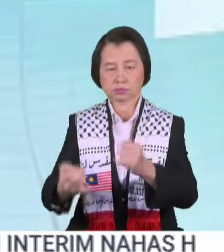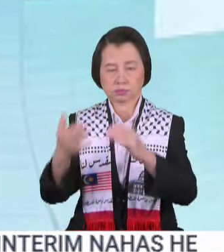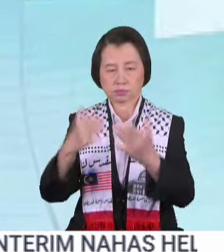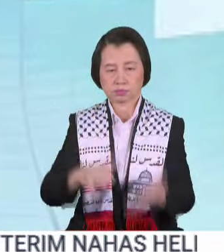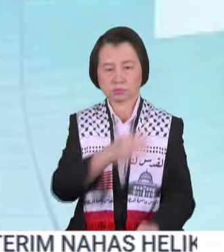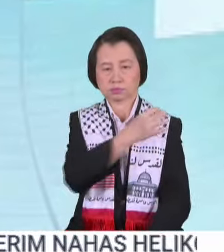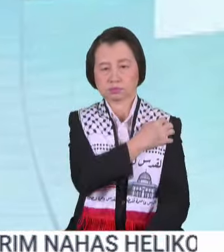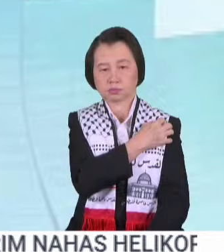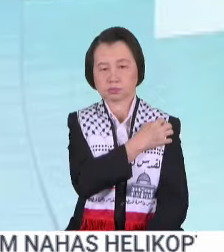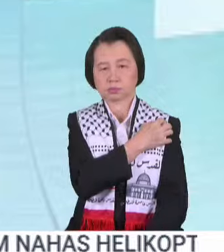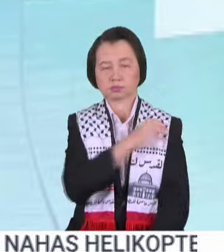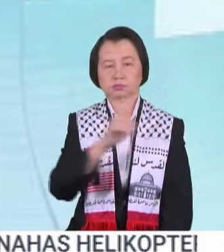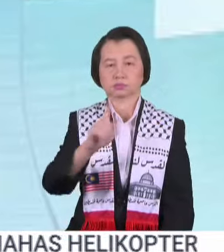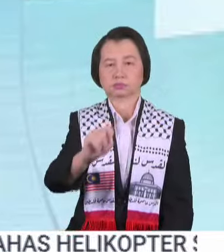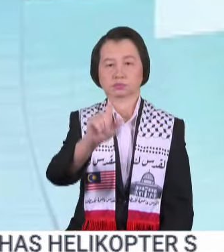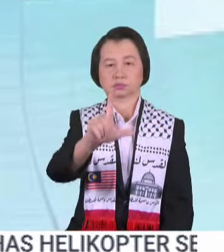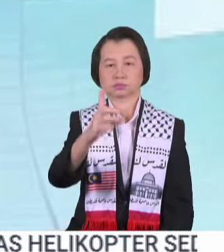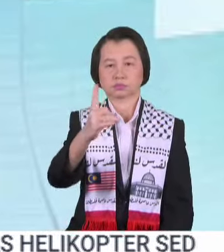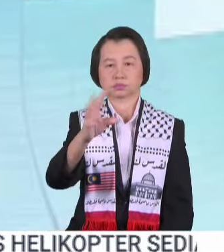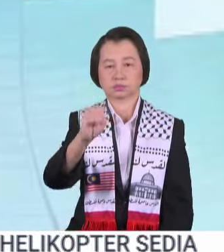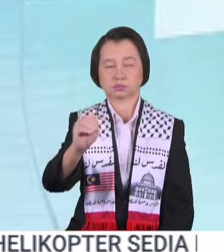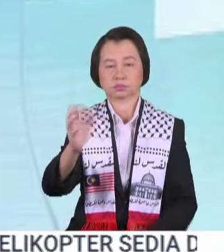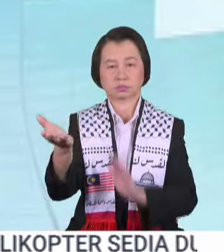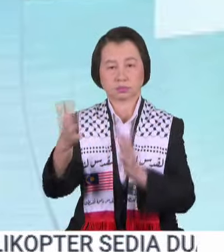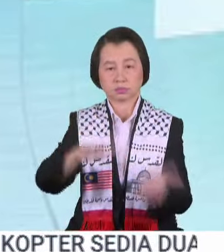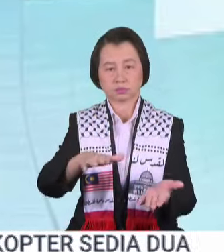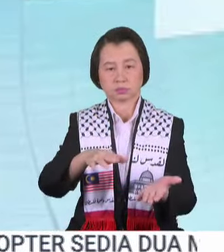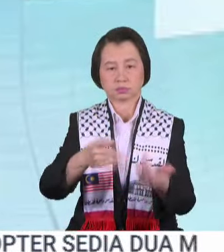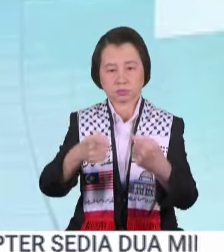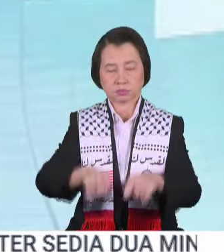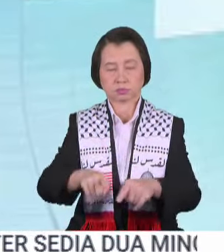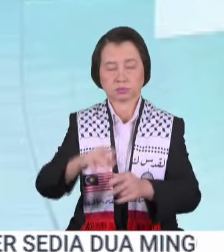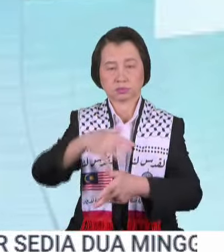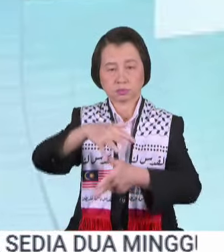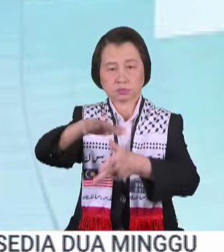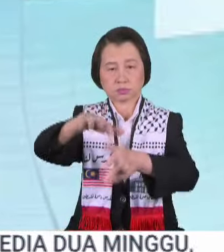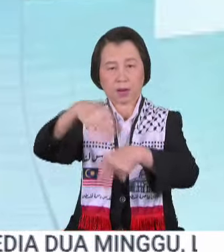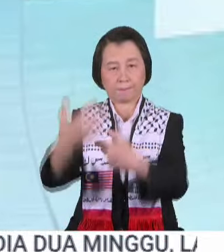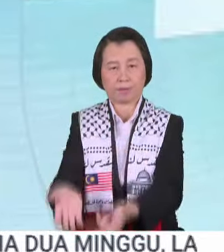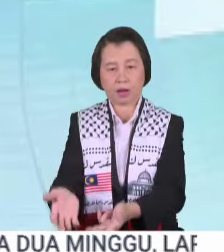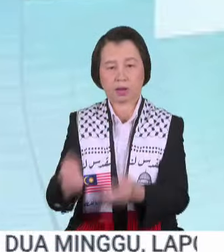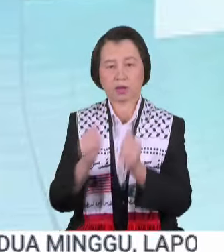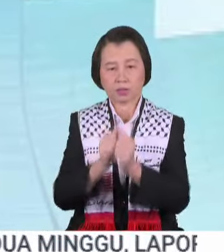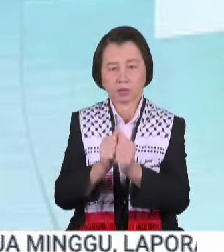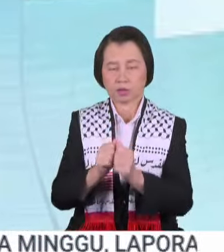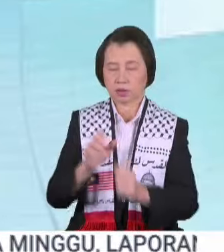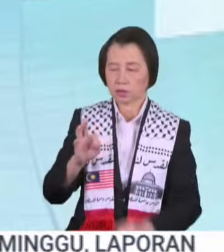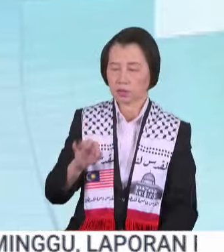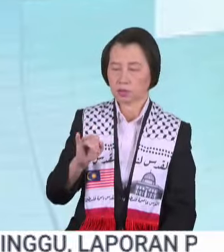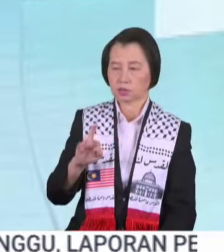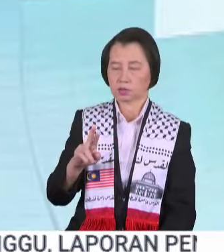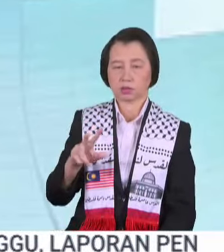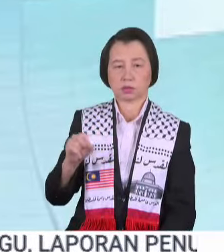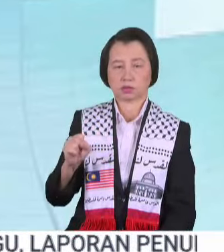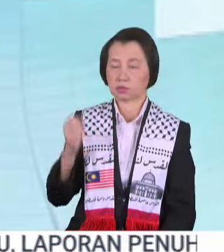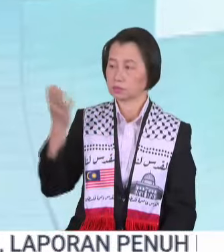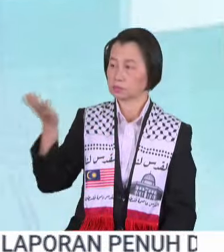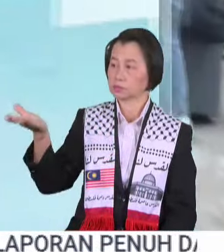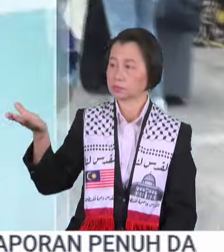jenazah pegawai dan anggota TLTM yang terkorban dalam insiden helikopter terhempas. Bersama Fairuz Rizwan